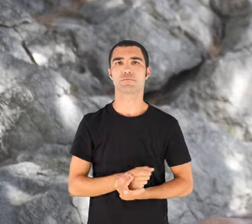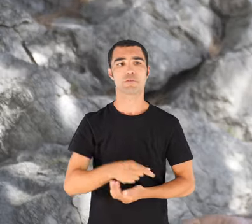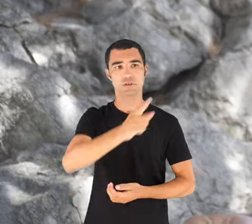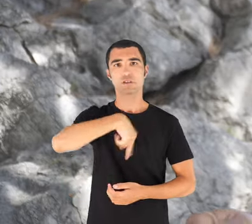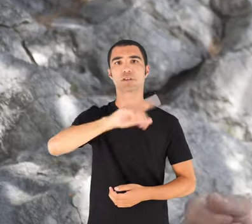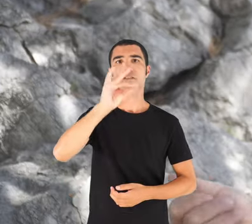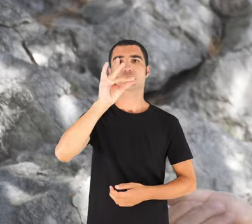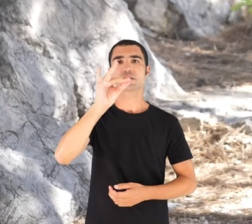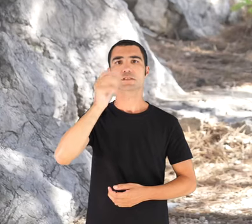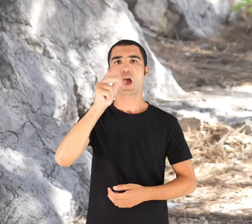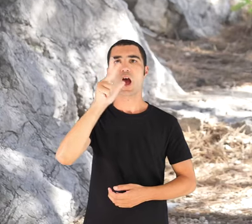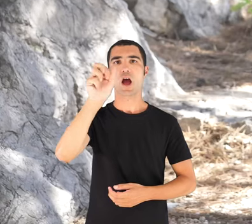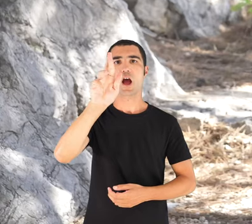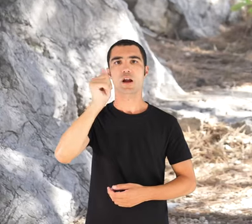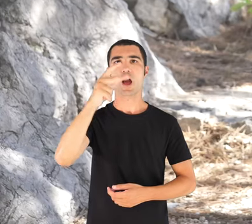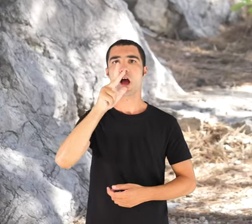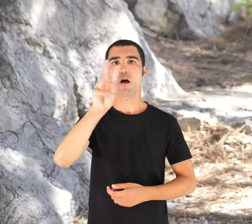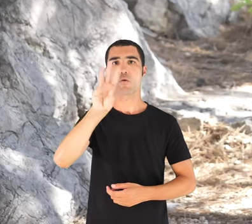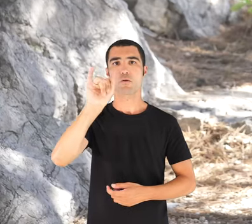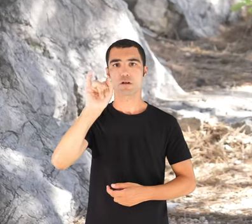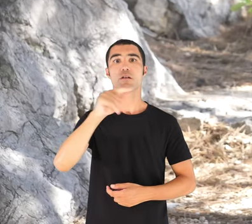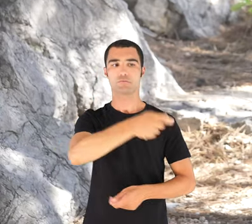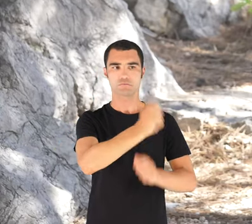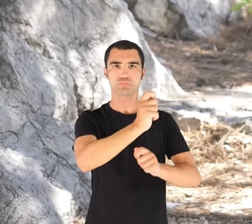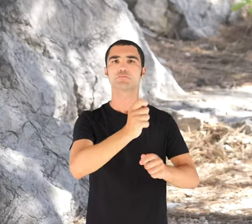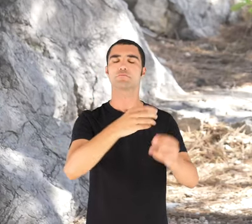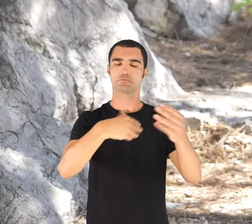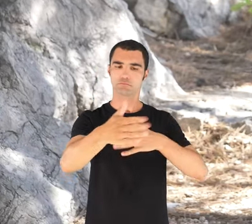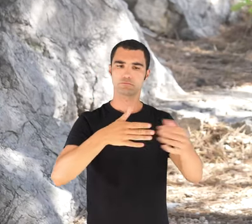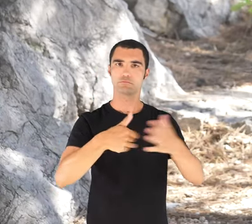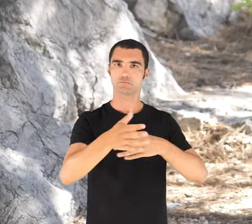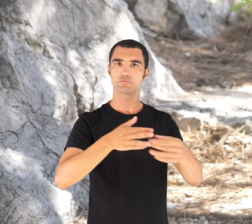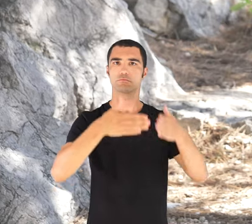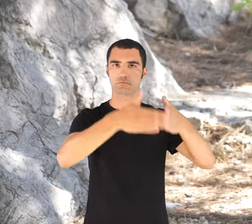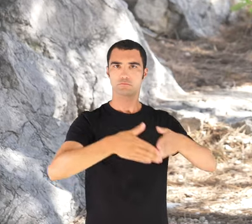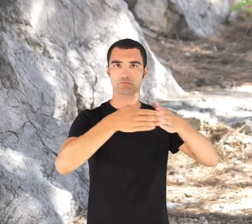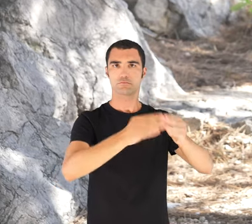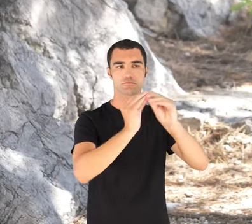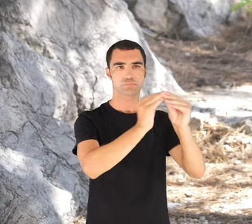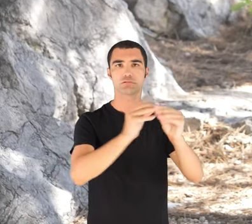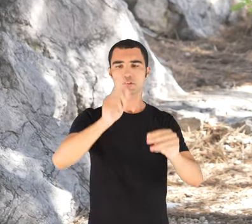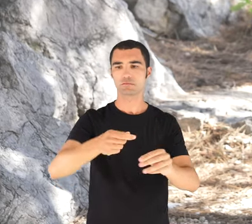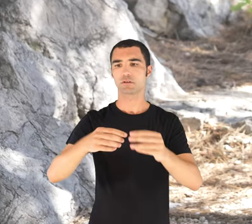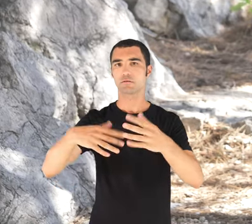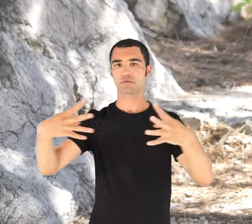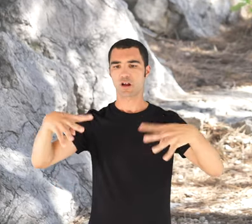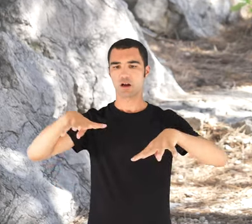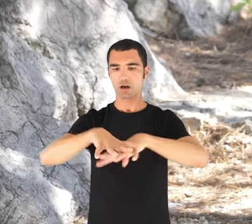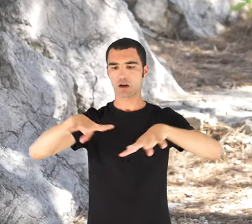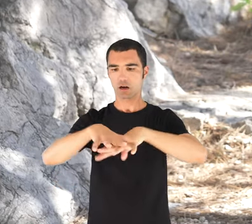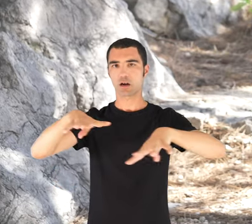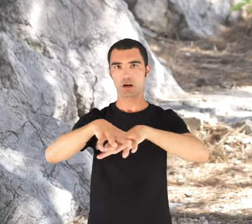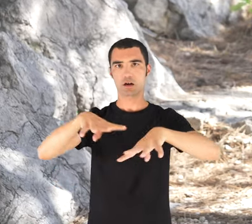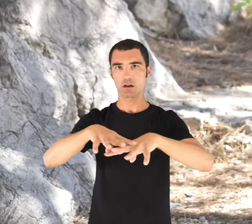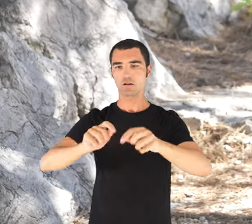a un jove que és saharaui, també. Que ell és el madopa, ell toca la xarxa, diguem, ell no és de la